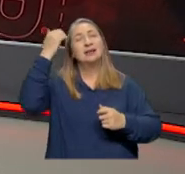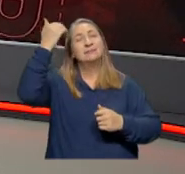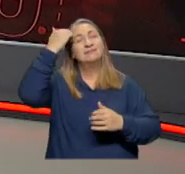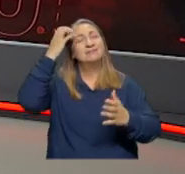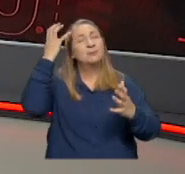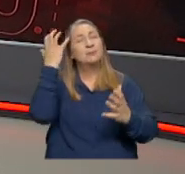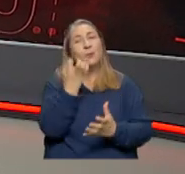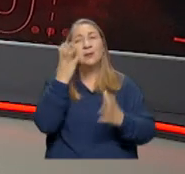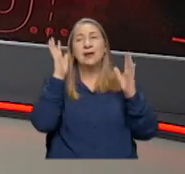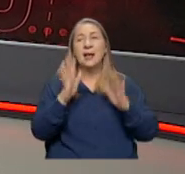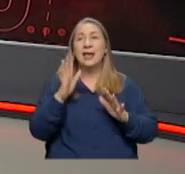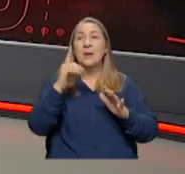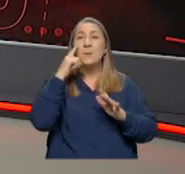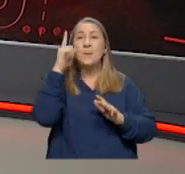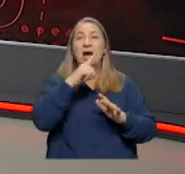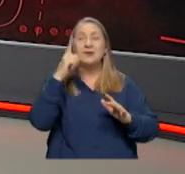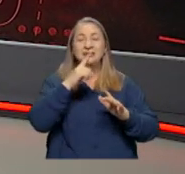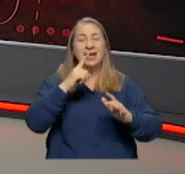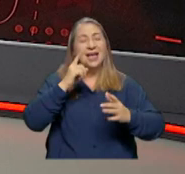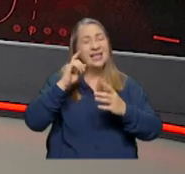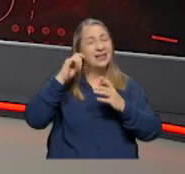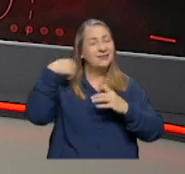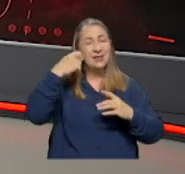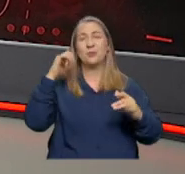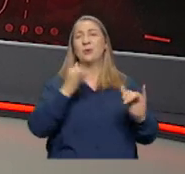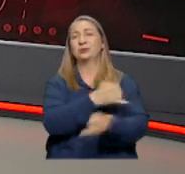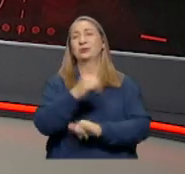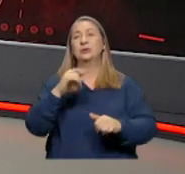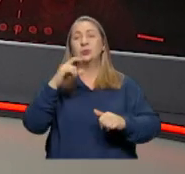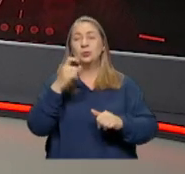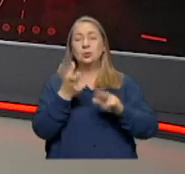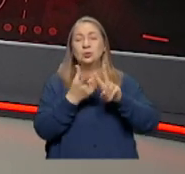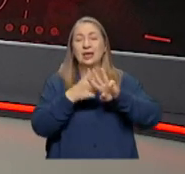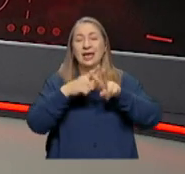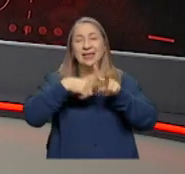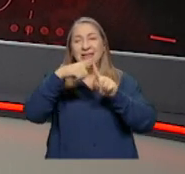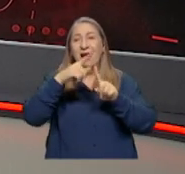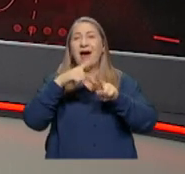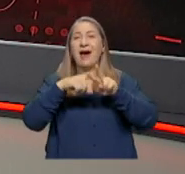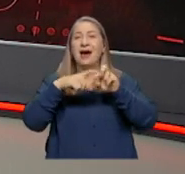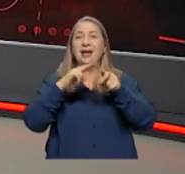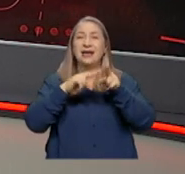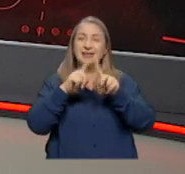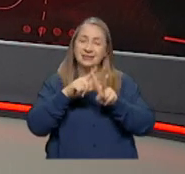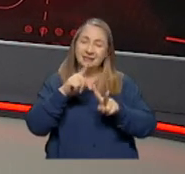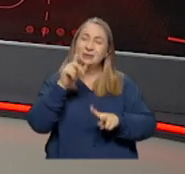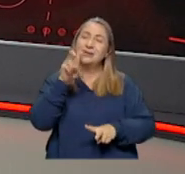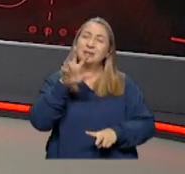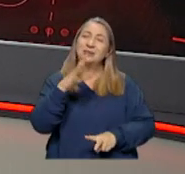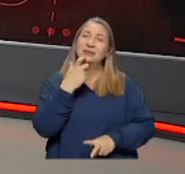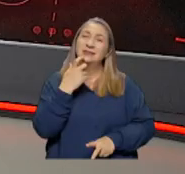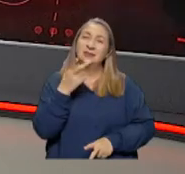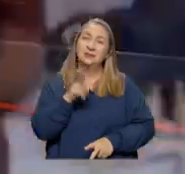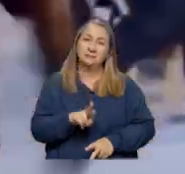kazınan Yeşilçam'ın mavi gözlü cölü çınarı Cüneyt Arkın 85 yaşında hayata veda